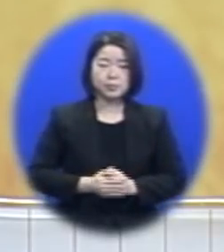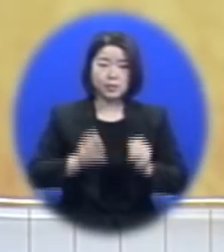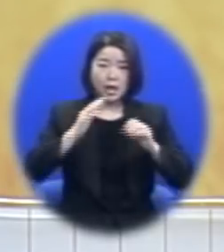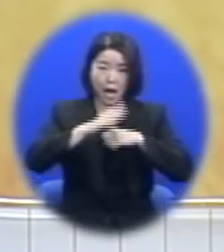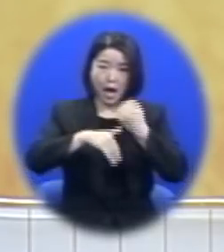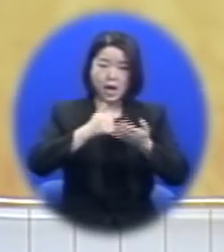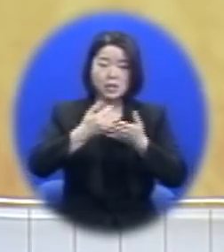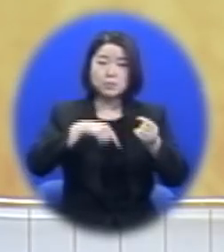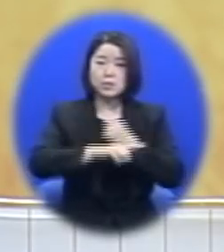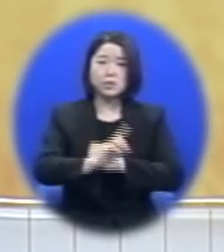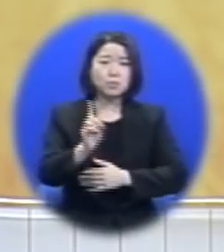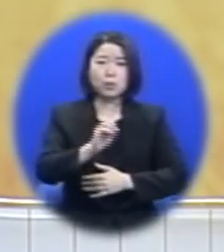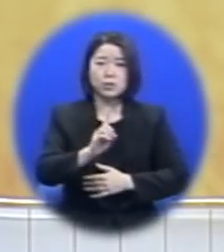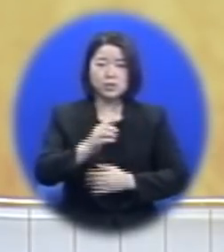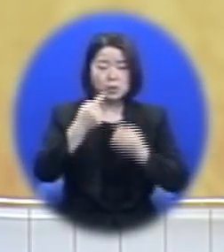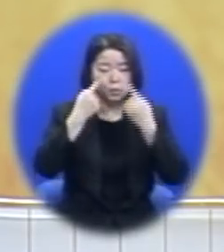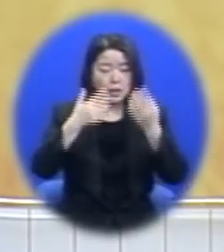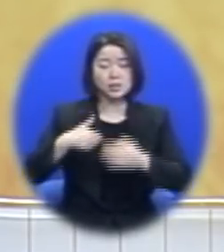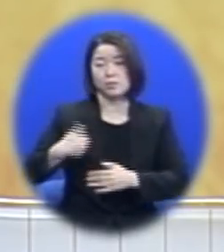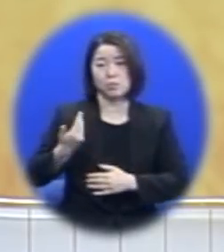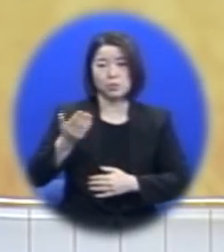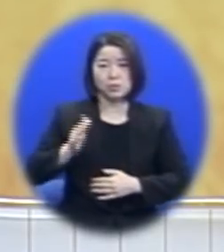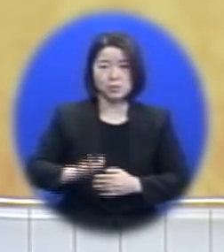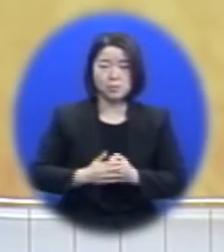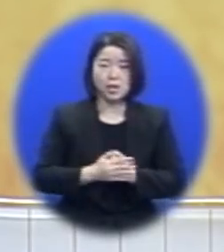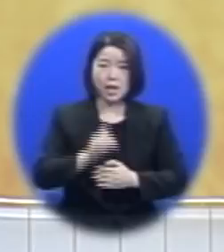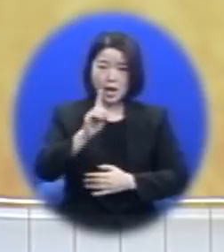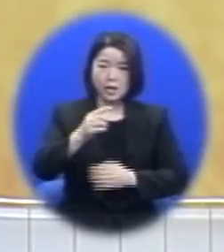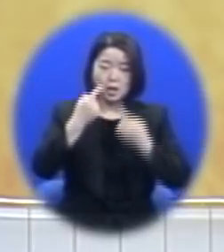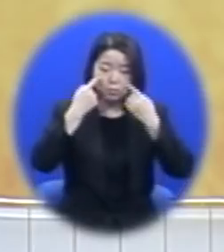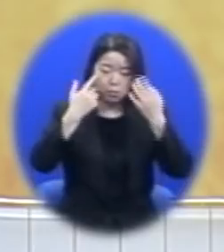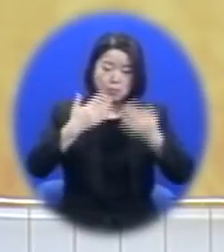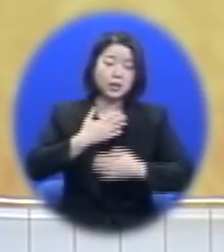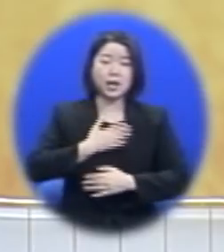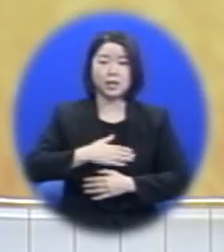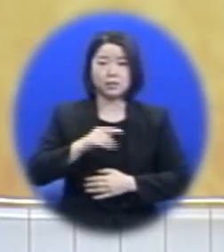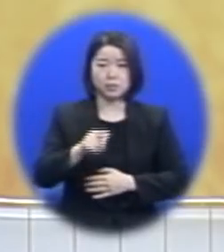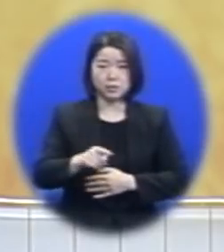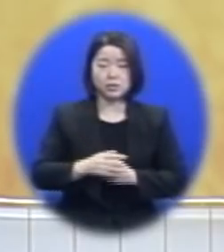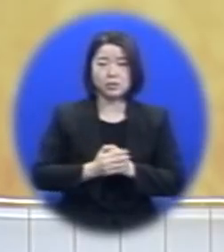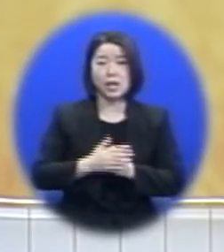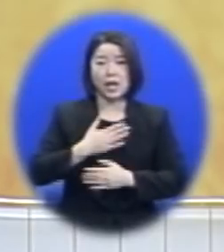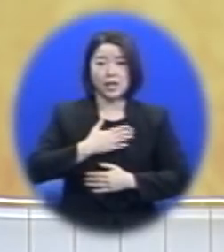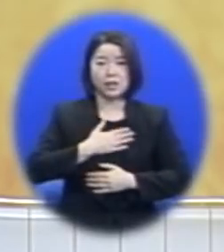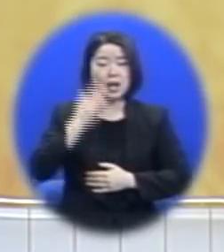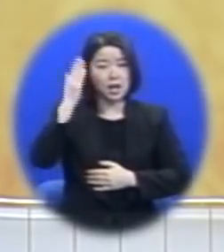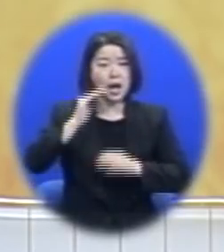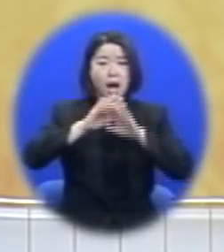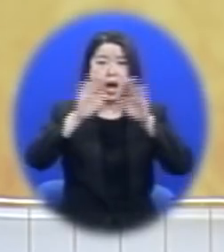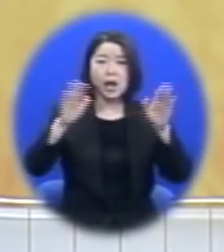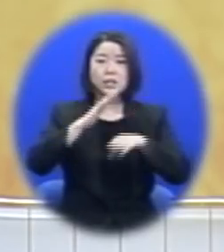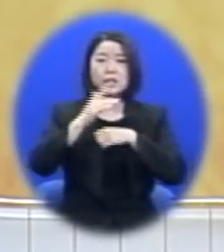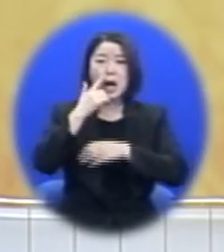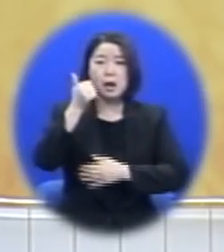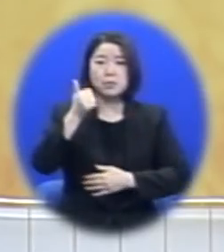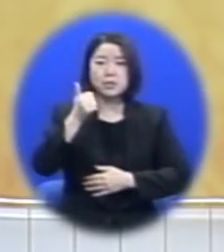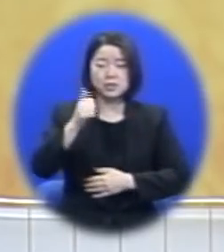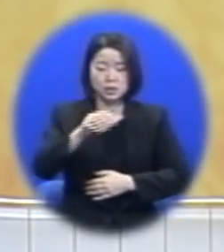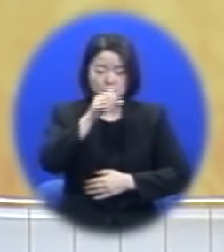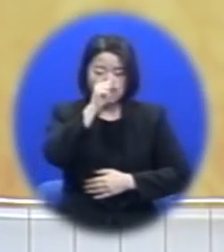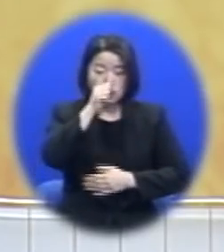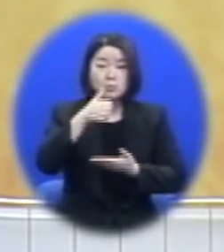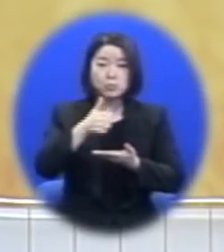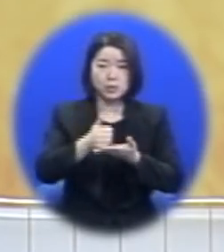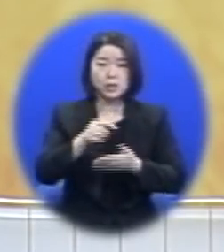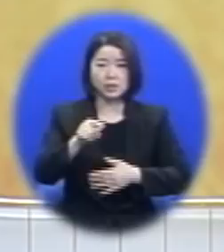하나님의 뜻이 무엇인지 정확히는 모르지만 한 가지 분명히 아는 것은 나의 하늘 아버지는 선하신 분이라는